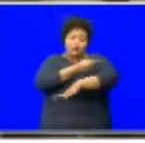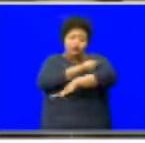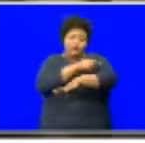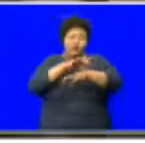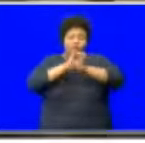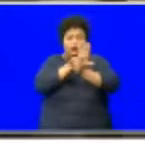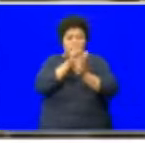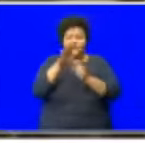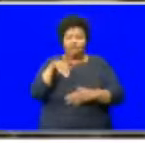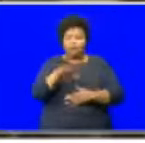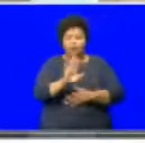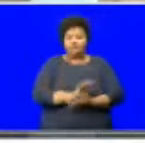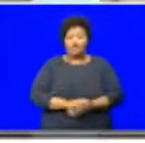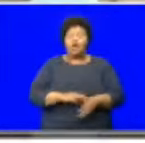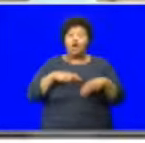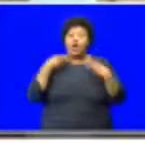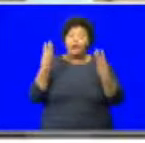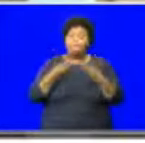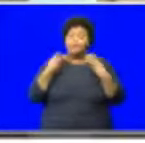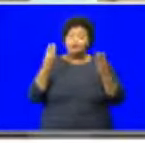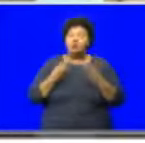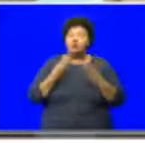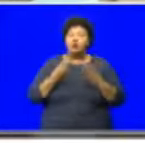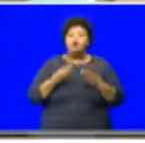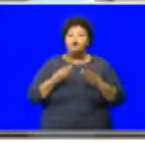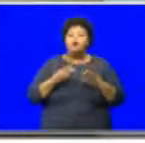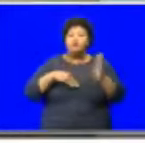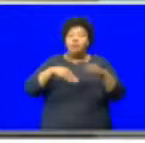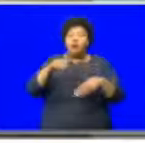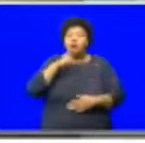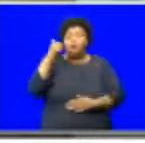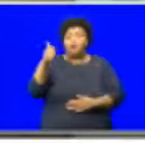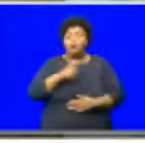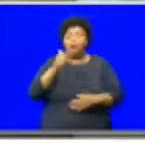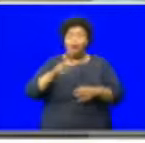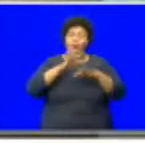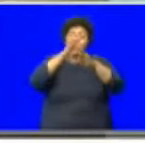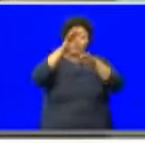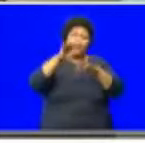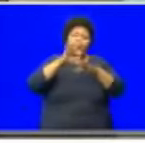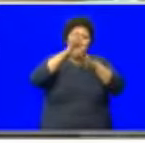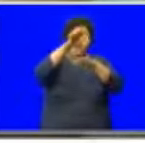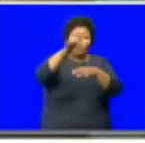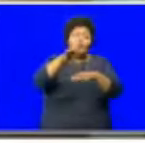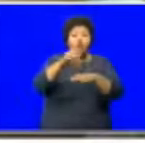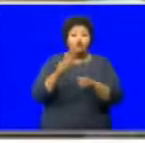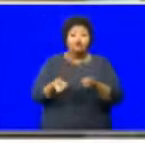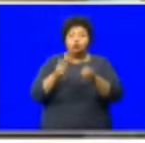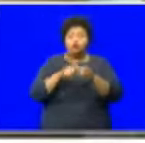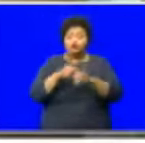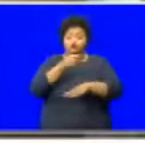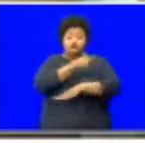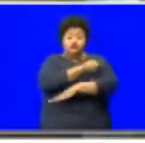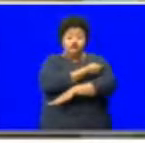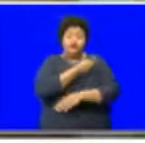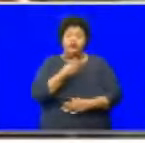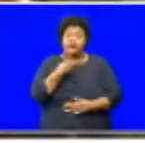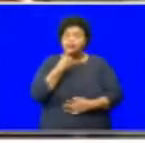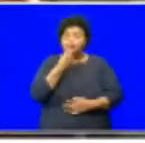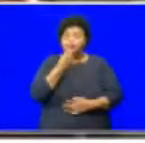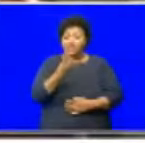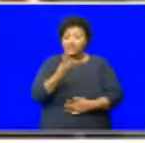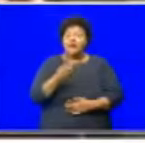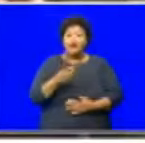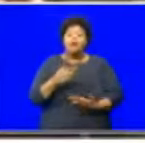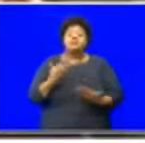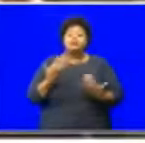Balandzeli bemacembu umpe baphume ngedingane ukuthi awusekela lo mkhankaso baveta nokuthi sebakukhumbule kakhulu ukuba zetinkundleni yetemidlalo ukusekela amacembu